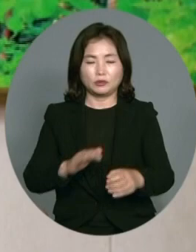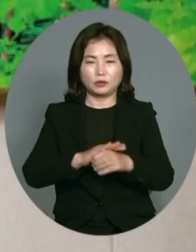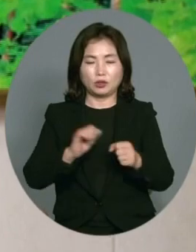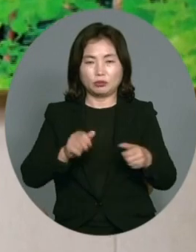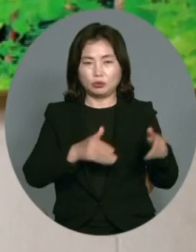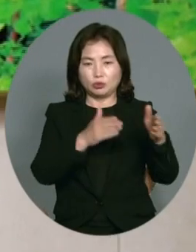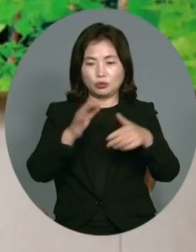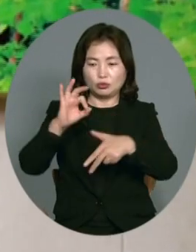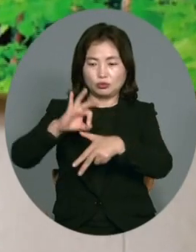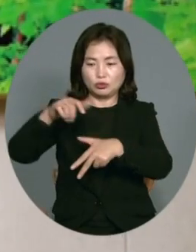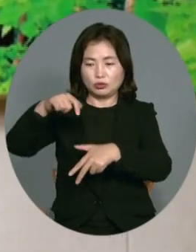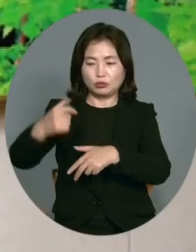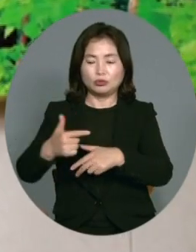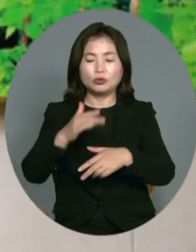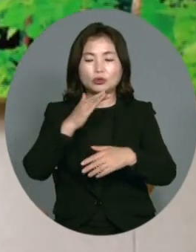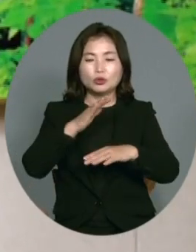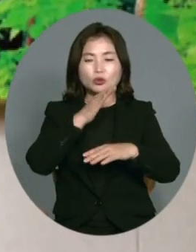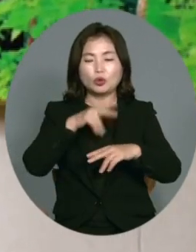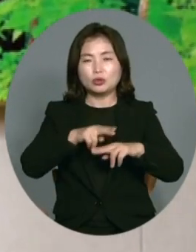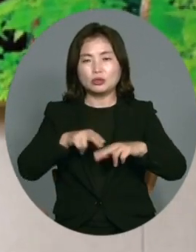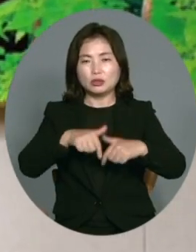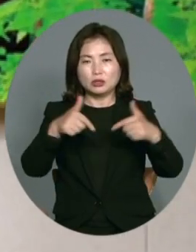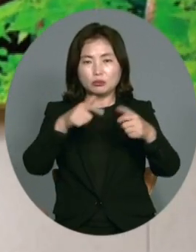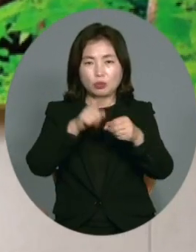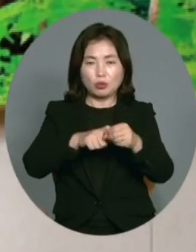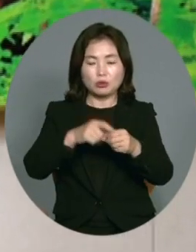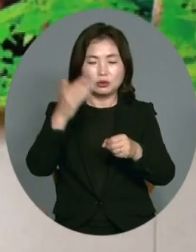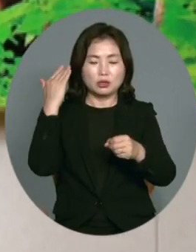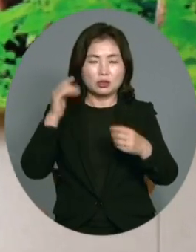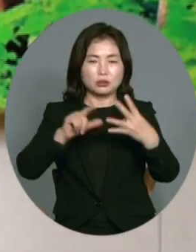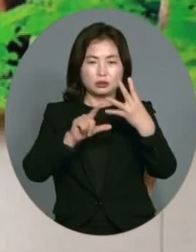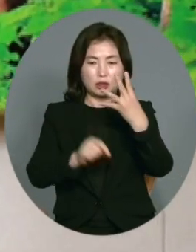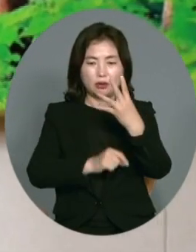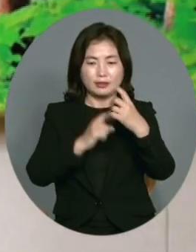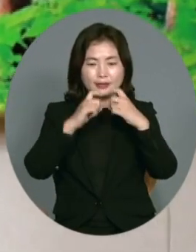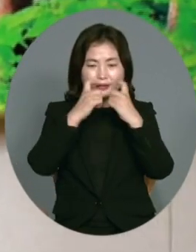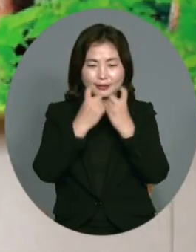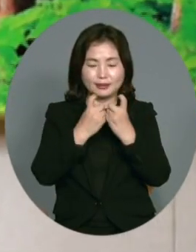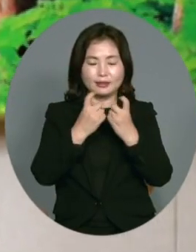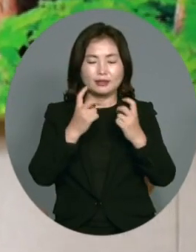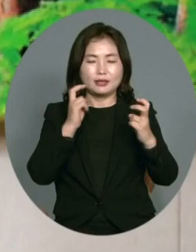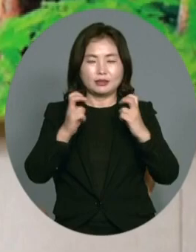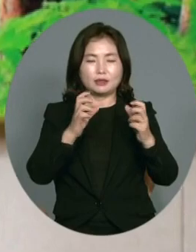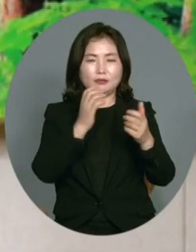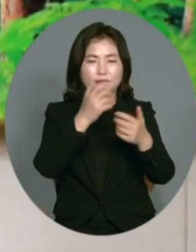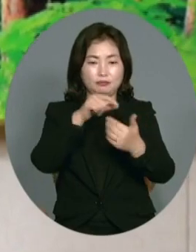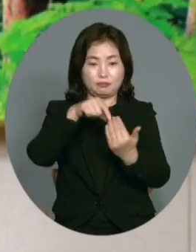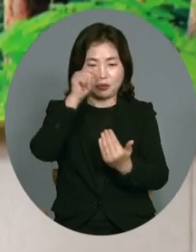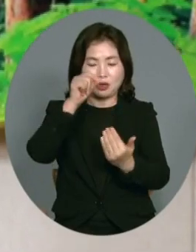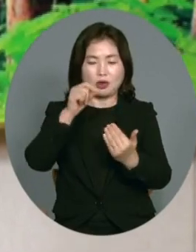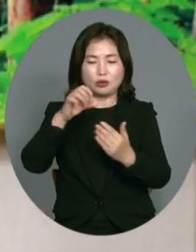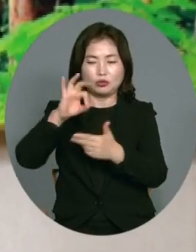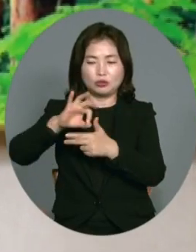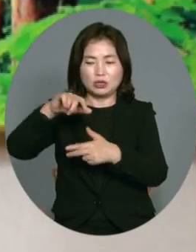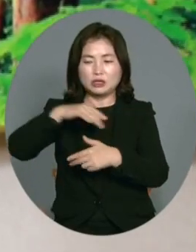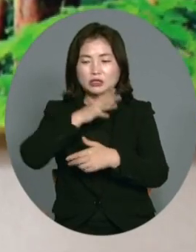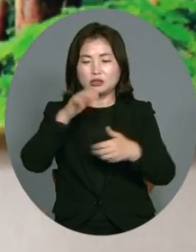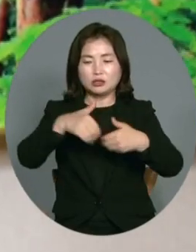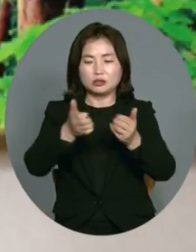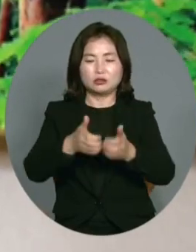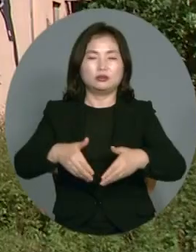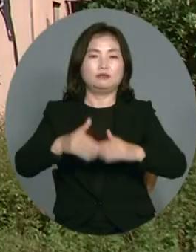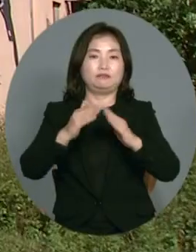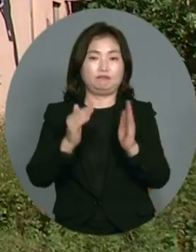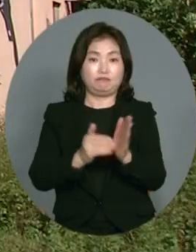경북도와 울진군은 노인 일자리 창출을 위해 지난 4월 민간 위탁기관을 선정하고 울진 시니어 클럽을